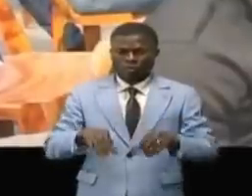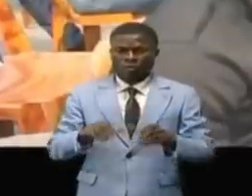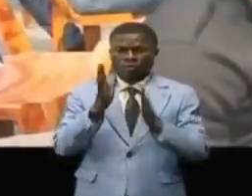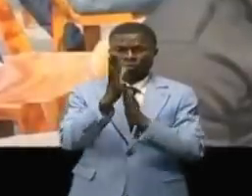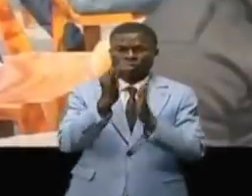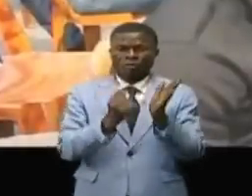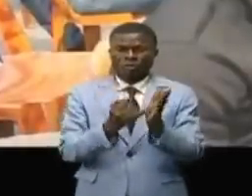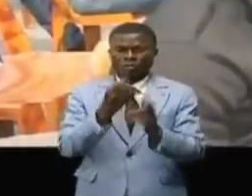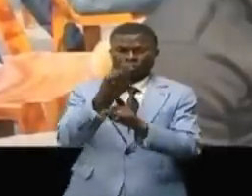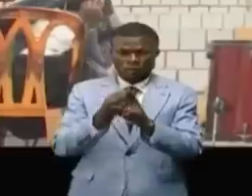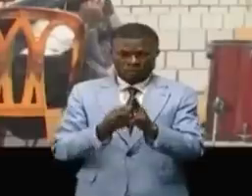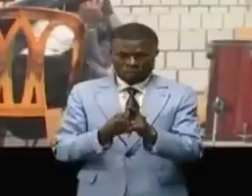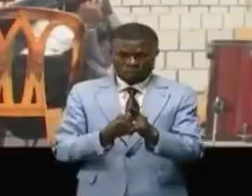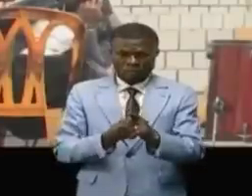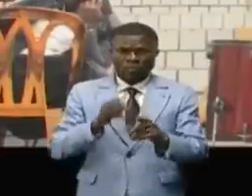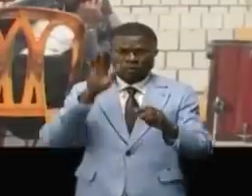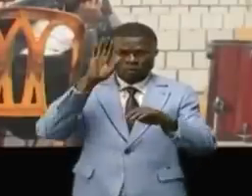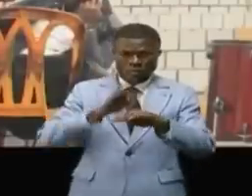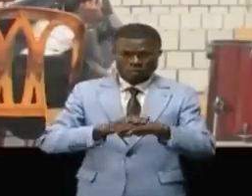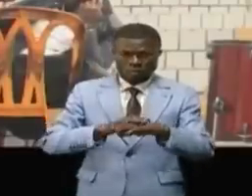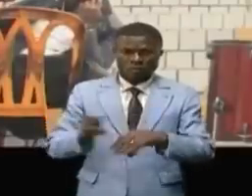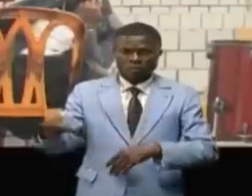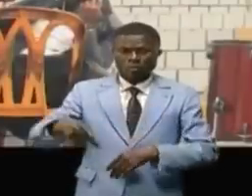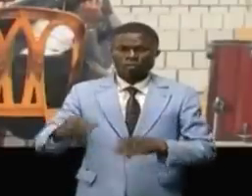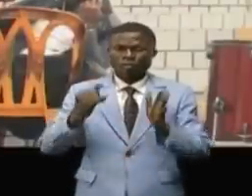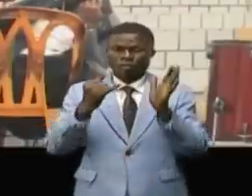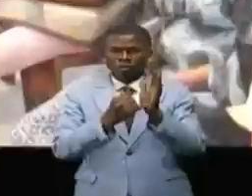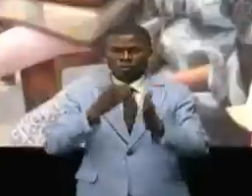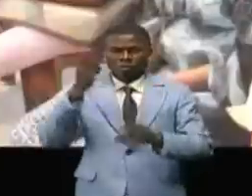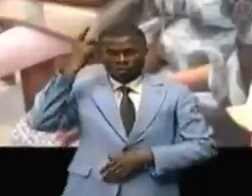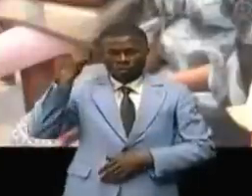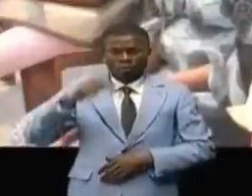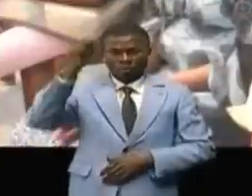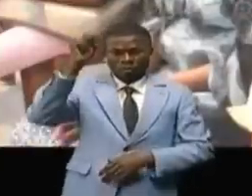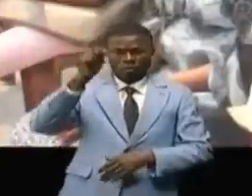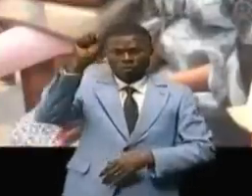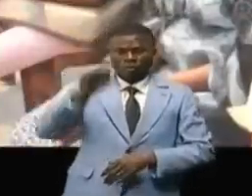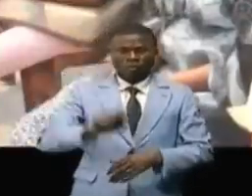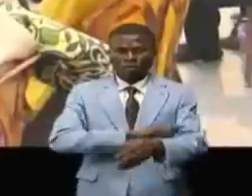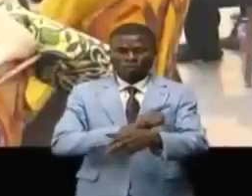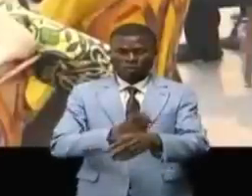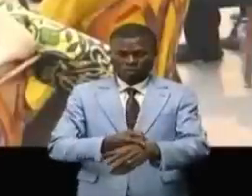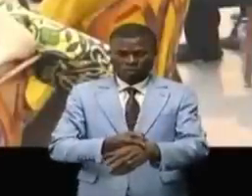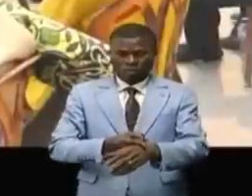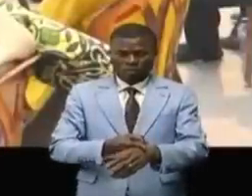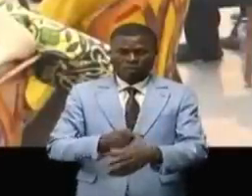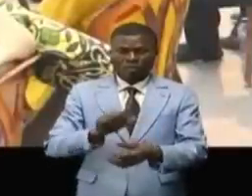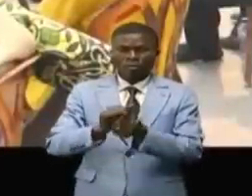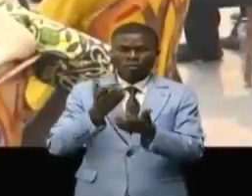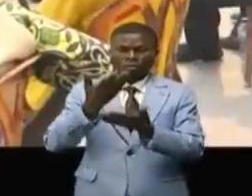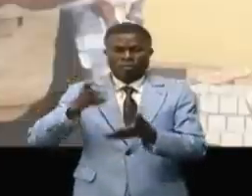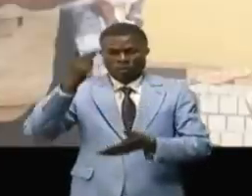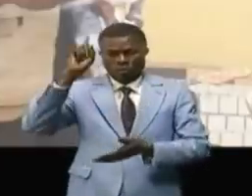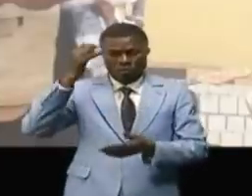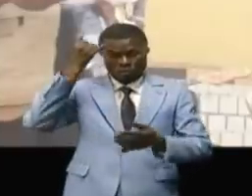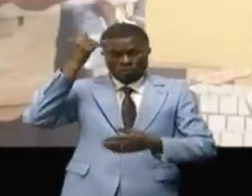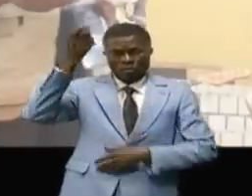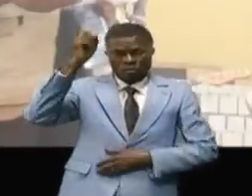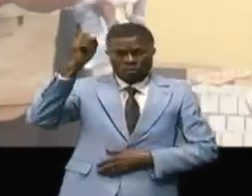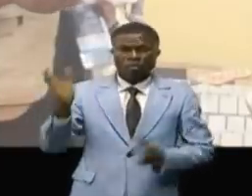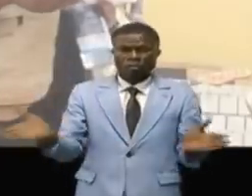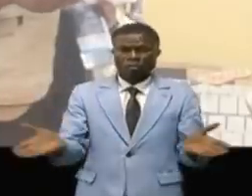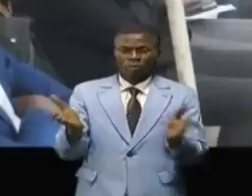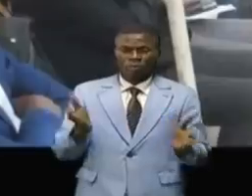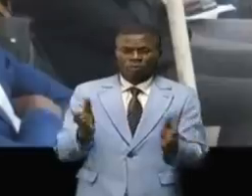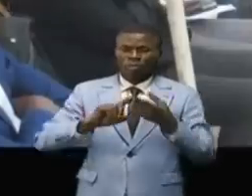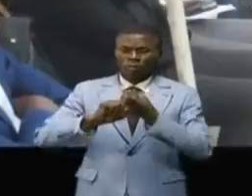vise si prophète pilote donc Kinshasa Nord et ce qui vous pour cette première phase objectif renforcer